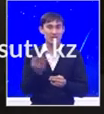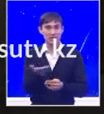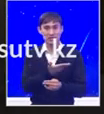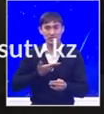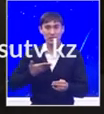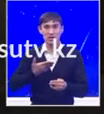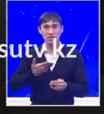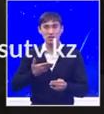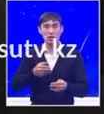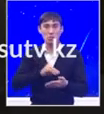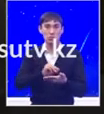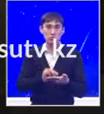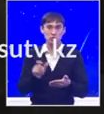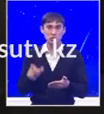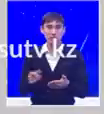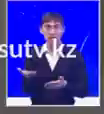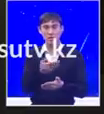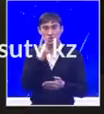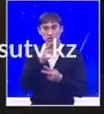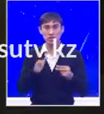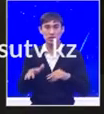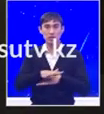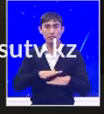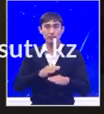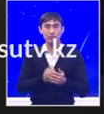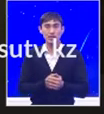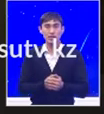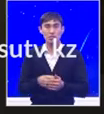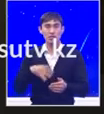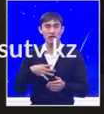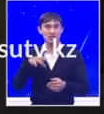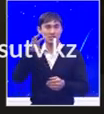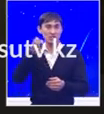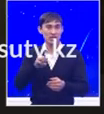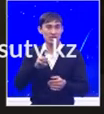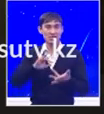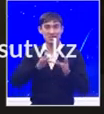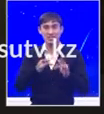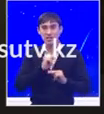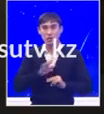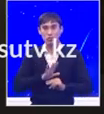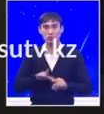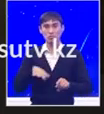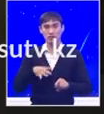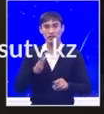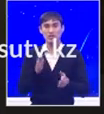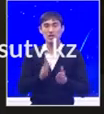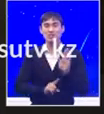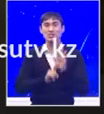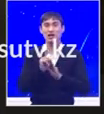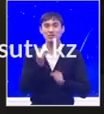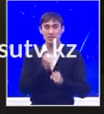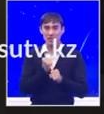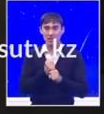подписчиков наших зрителей просто бывает там все это отключает или интернет не работает так когда приходится заново все